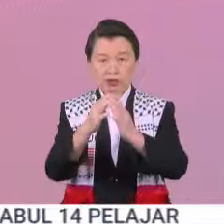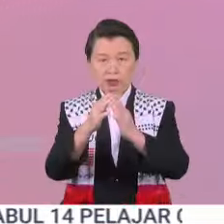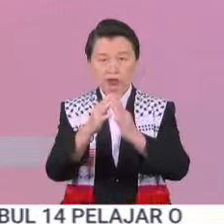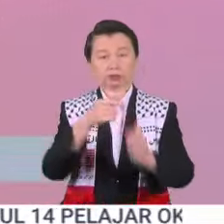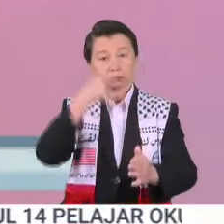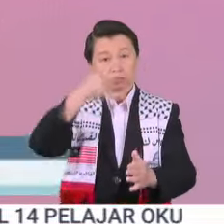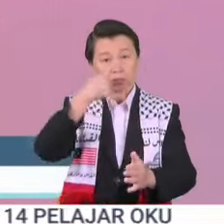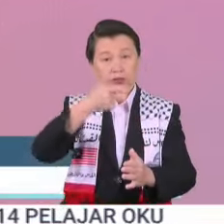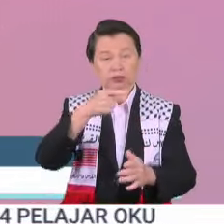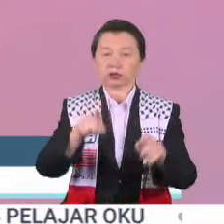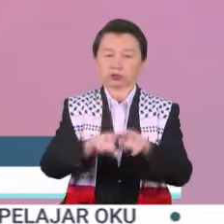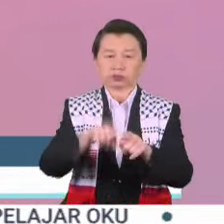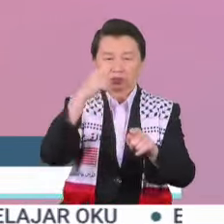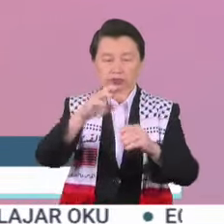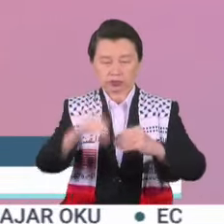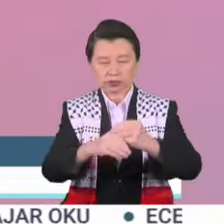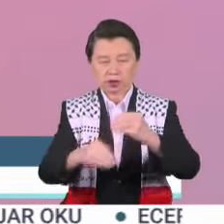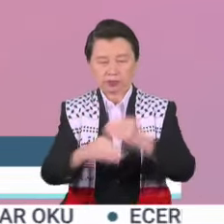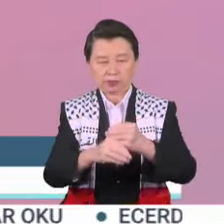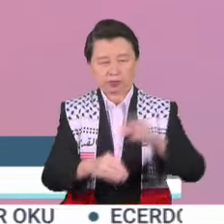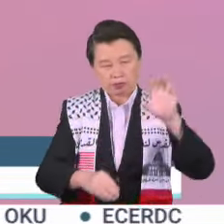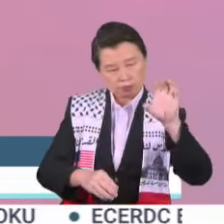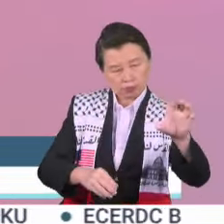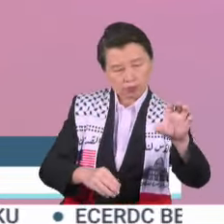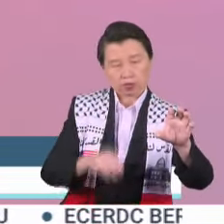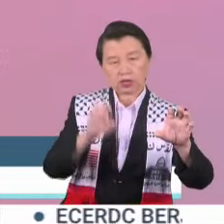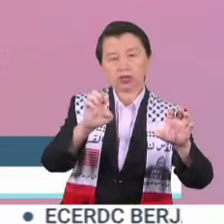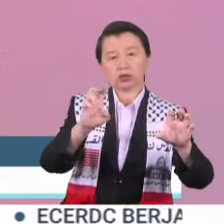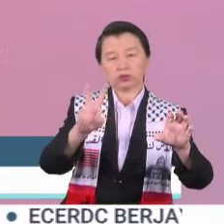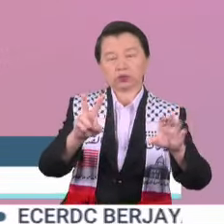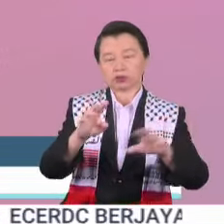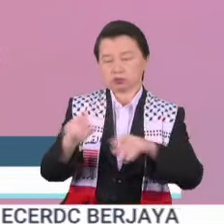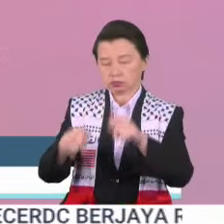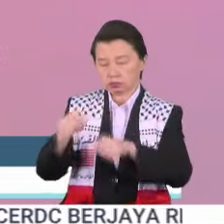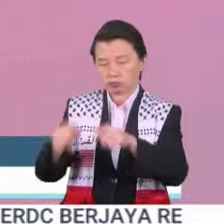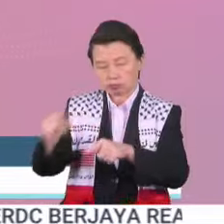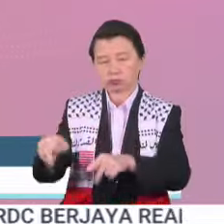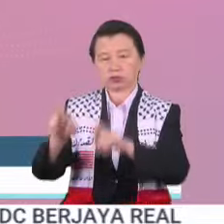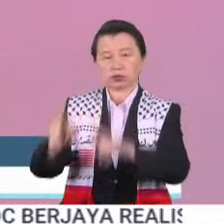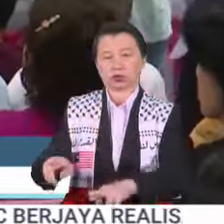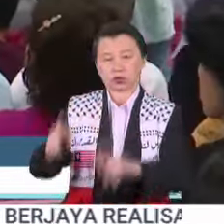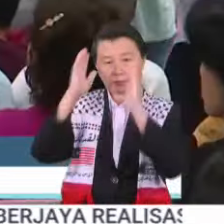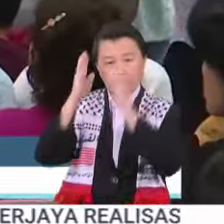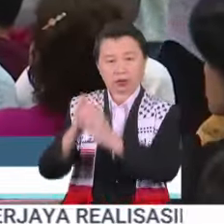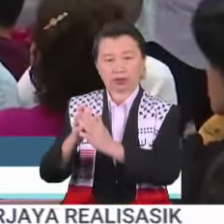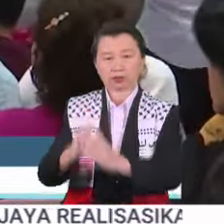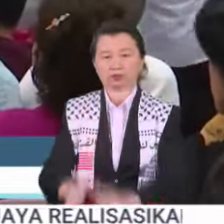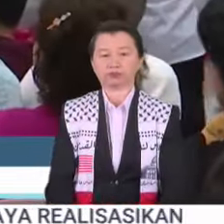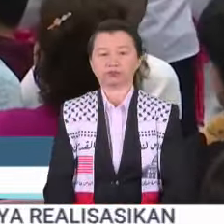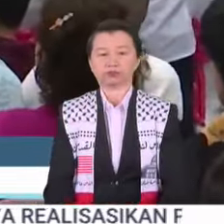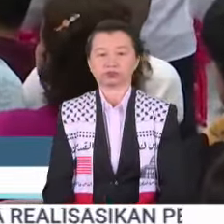Wan Ismail, ia sebagai langkah menambah pemilikan EV dalam kalangan rakyat di negeri itu.